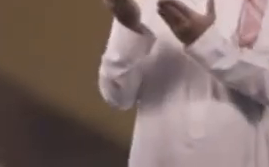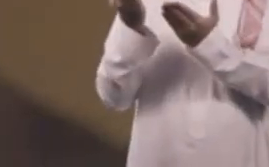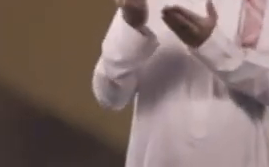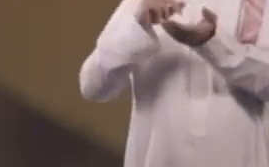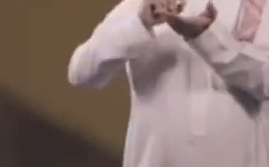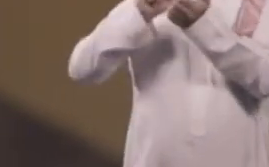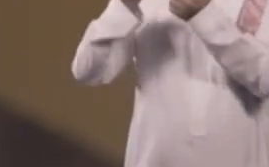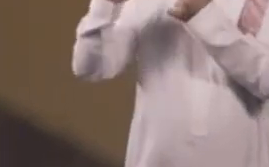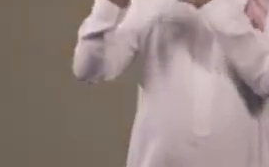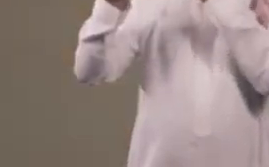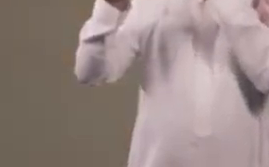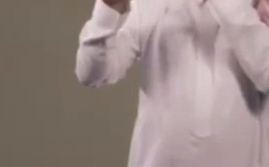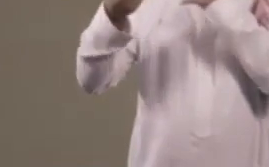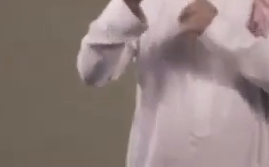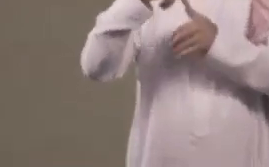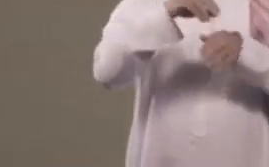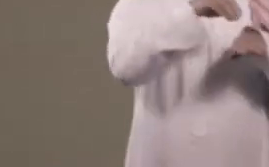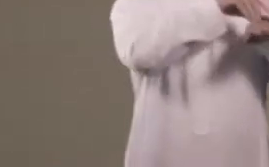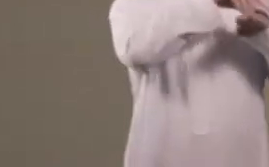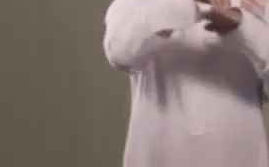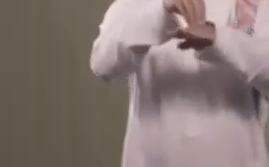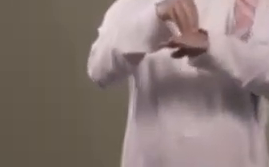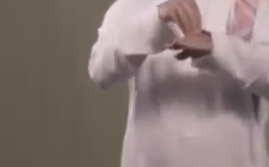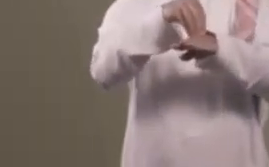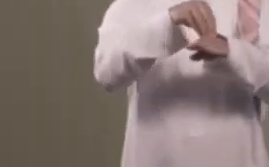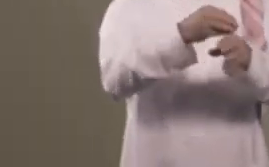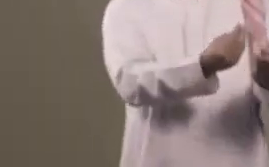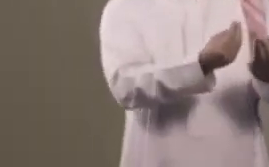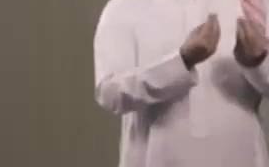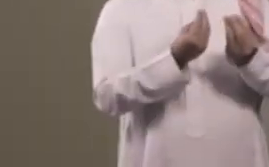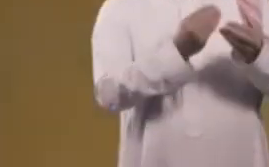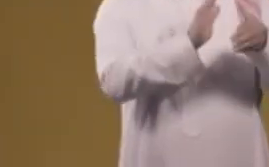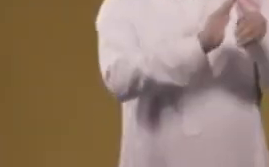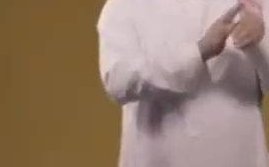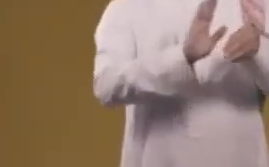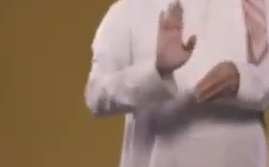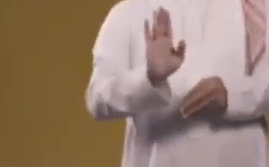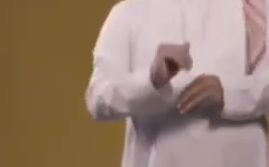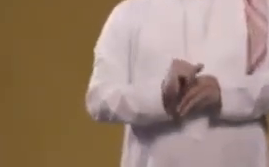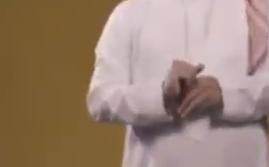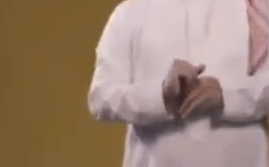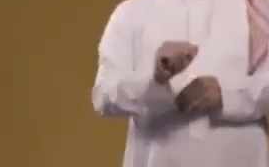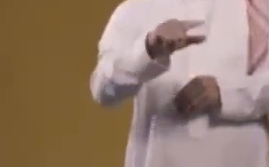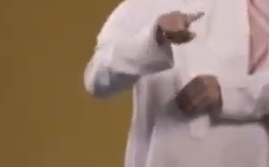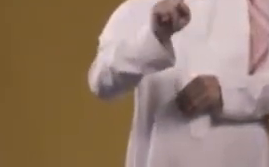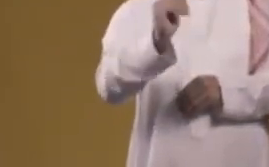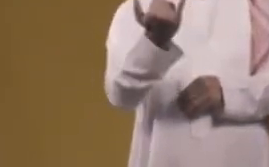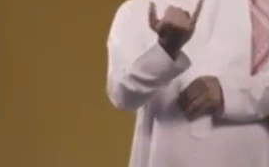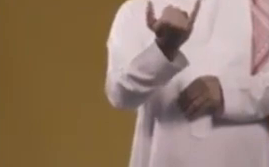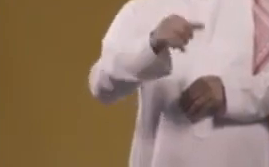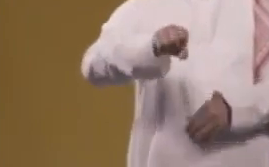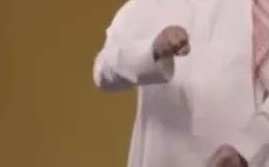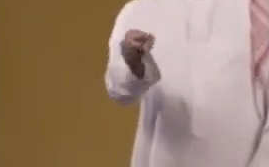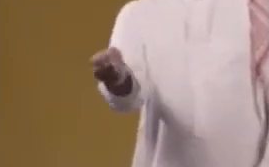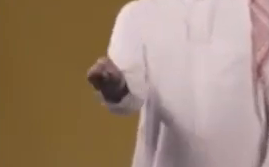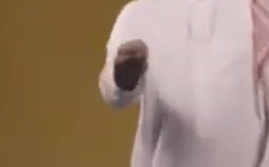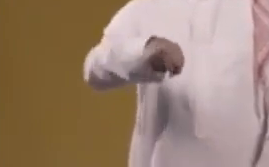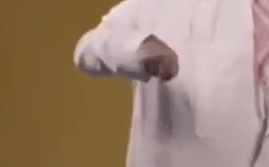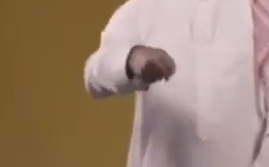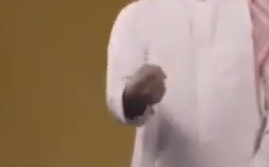أن تطلبه عن طريق الجوال بحيث يصلك عند الباب بدون الاحتكاك بالآخرين. تأكد دائما من تعقيم الأسطح